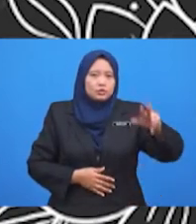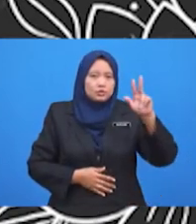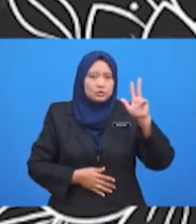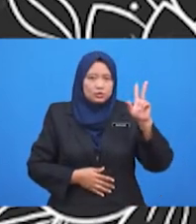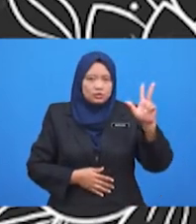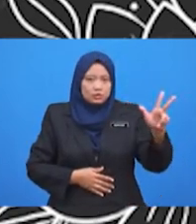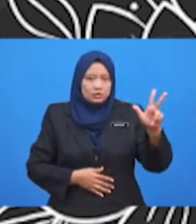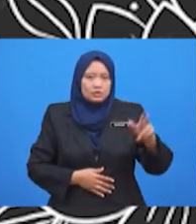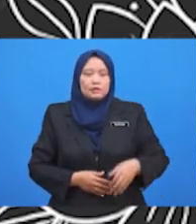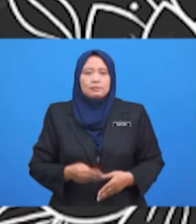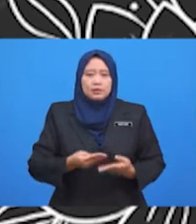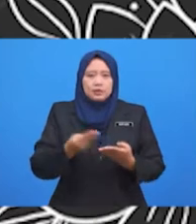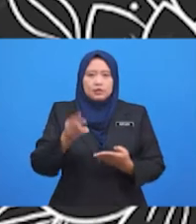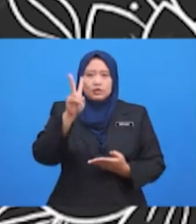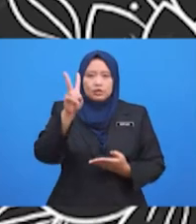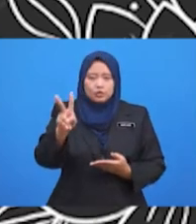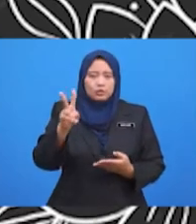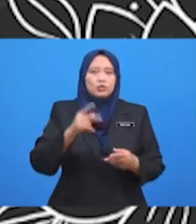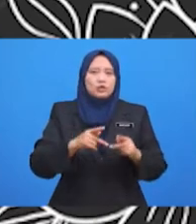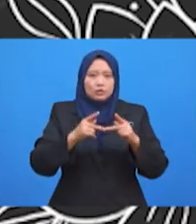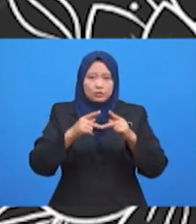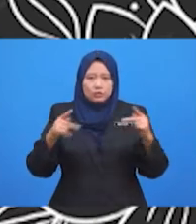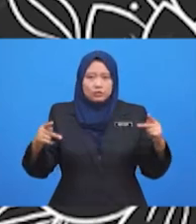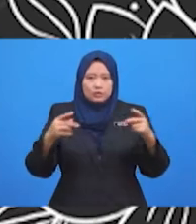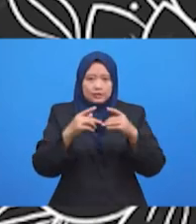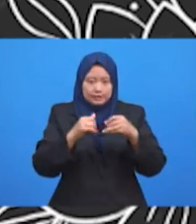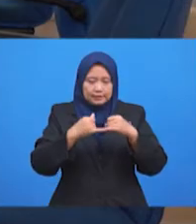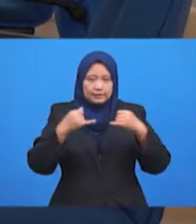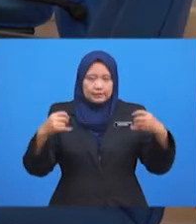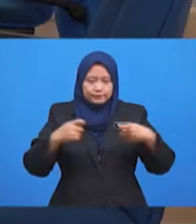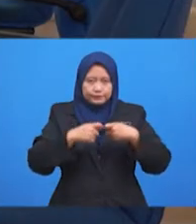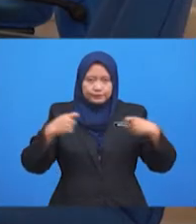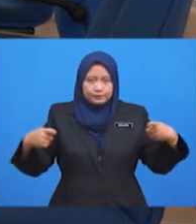2 kontraindikasi bagi rawatan ultrasound.